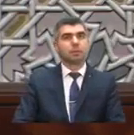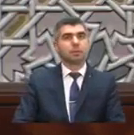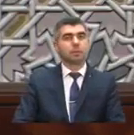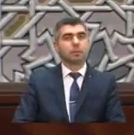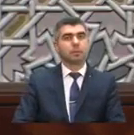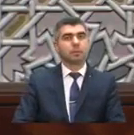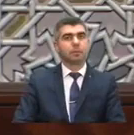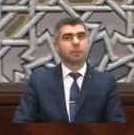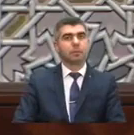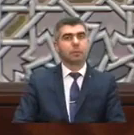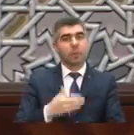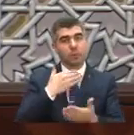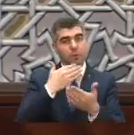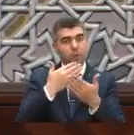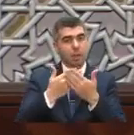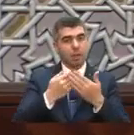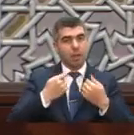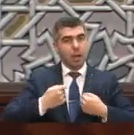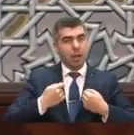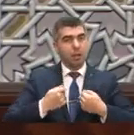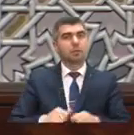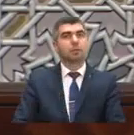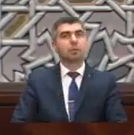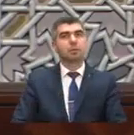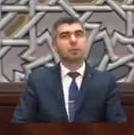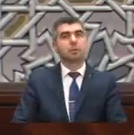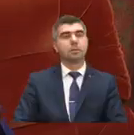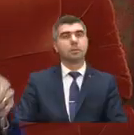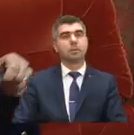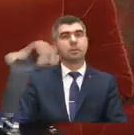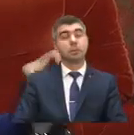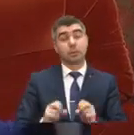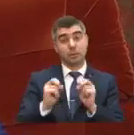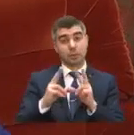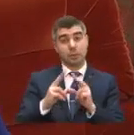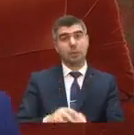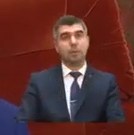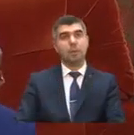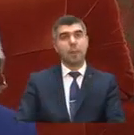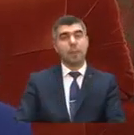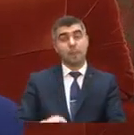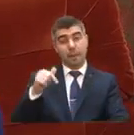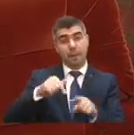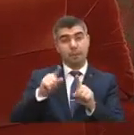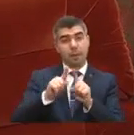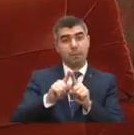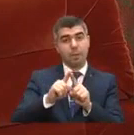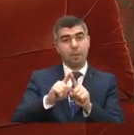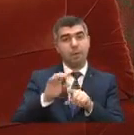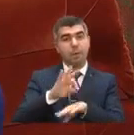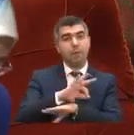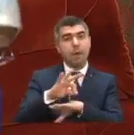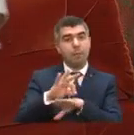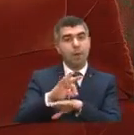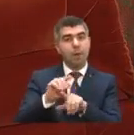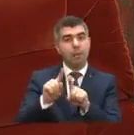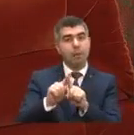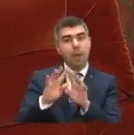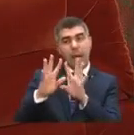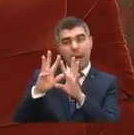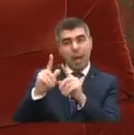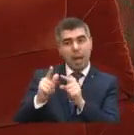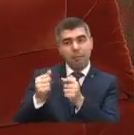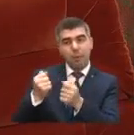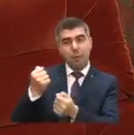شكرا السيد الرئيس. السيده النائبه المحترمه، بالفعل المراكز ديال تسجيل السيارات تهدف اساسا الى تقديم